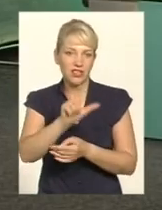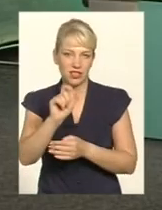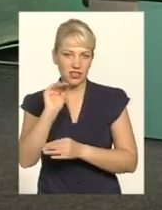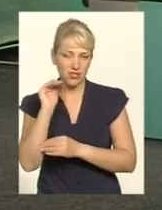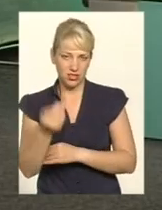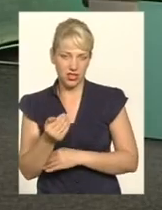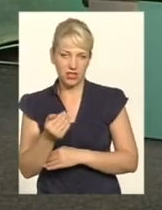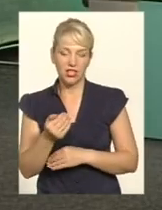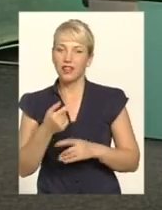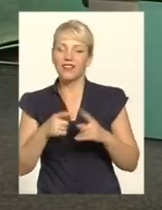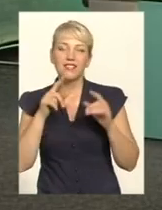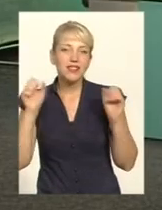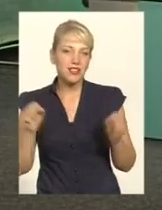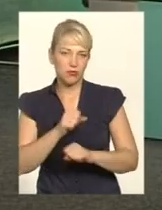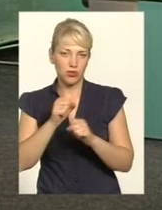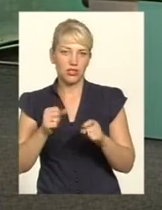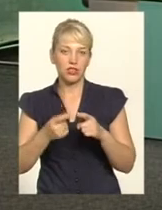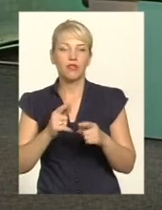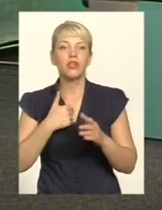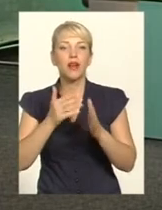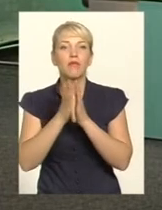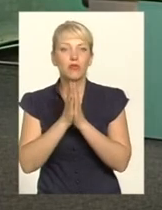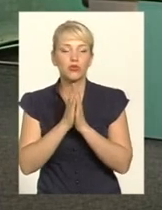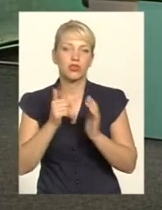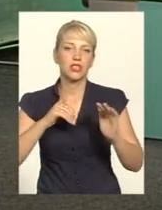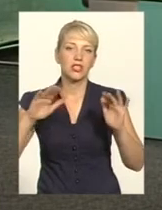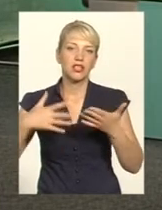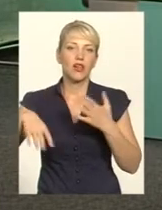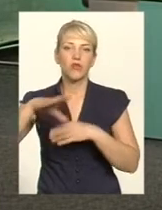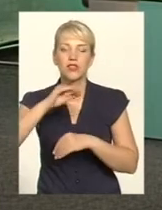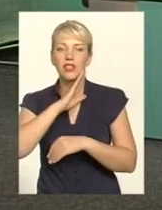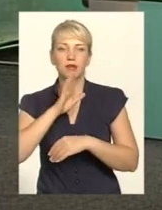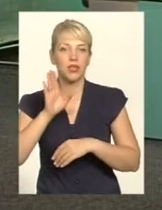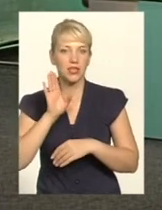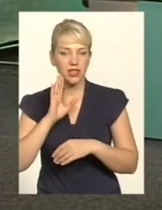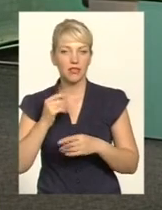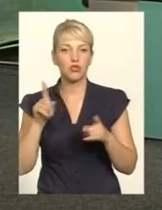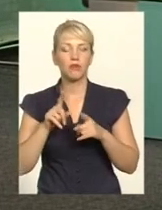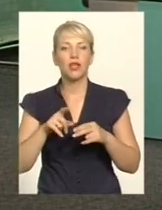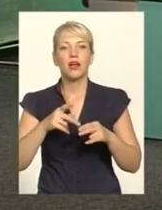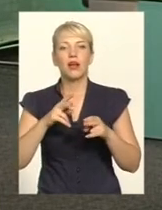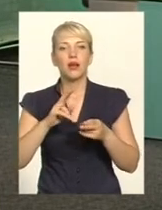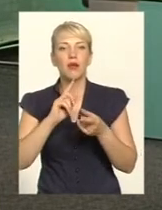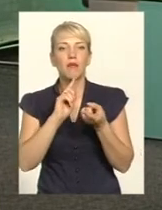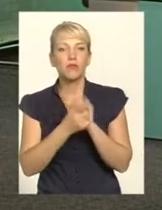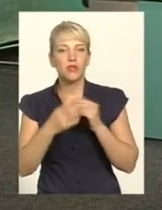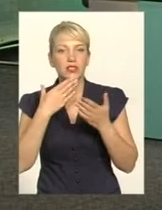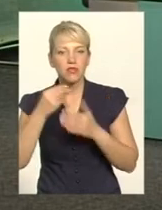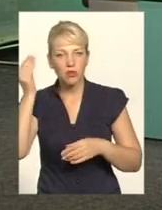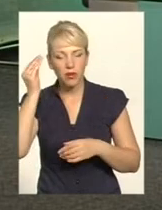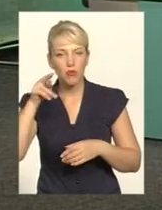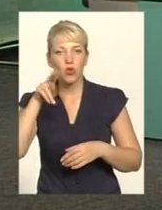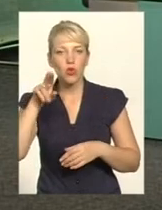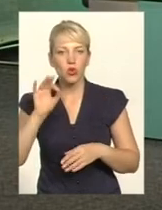Тому я закликаю всіх матерів, щоб вони переглянули своє ставлення до теми, важливості